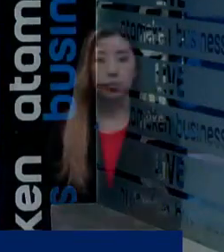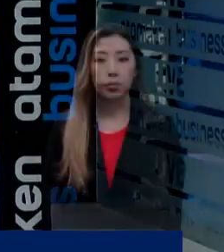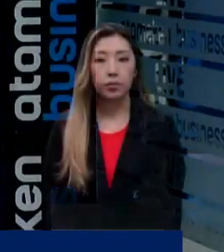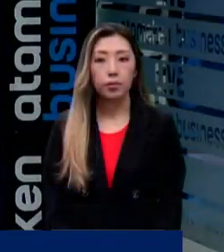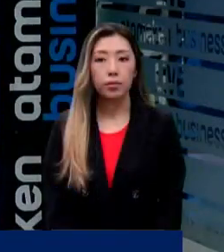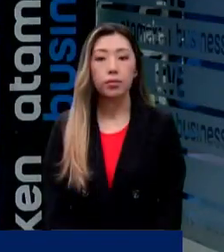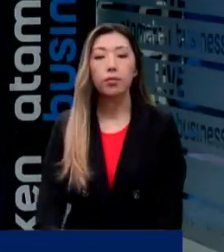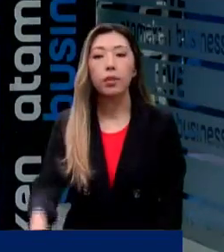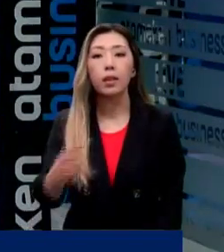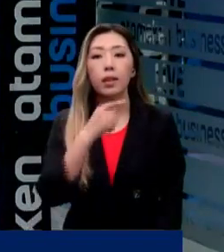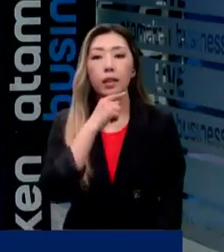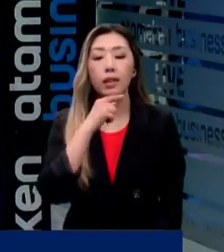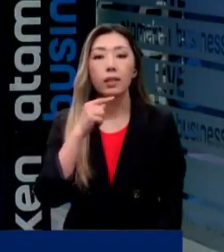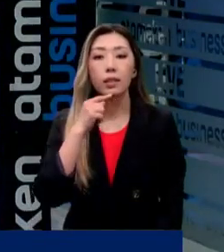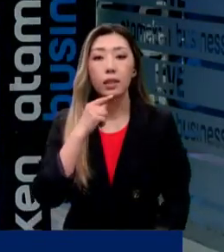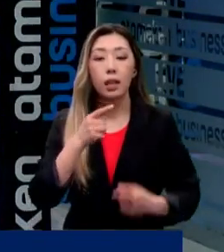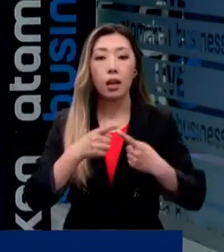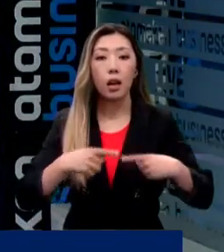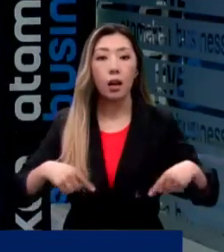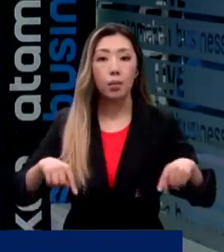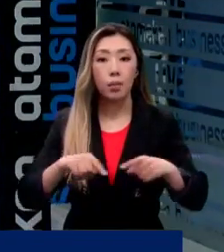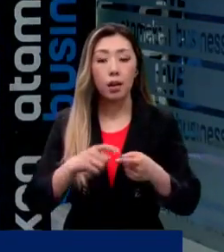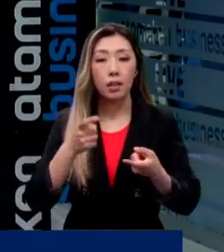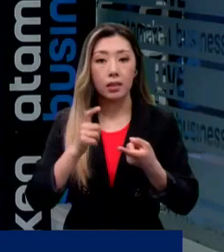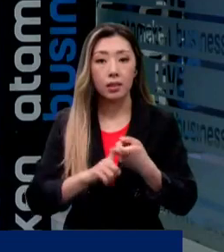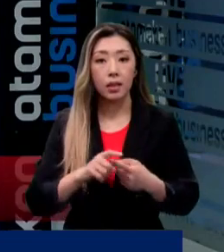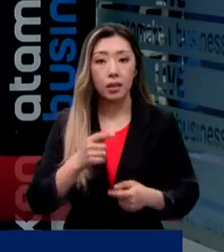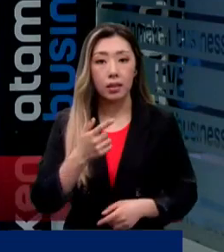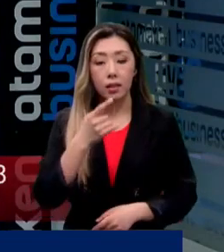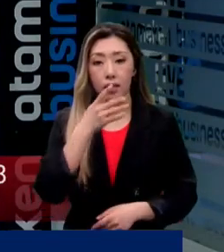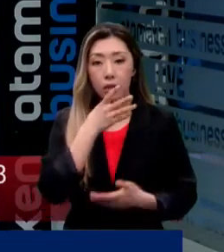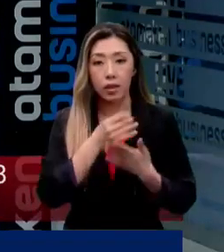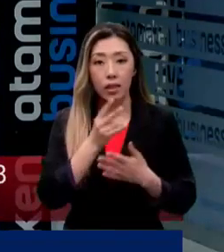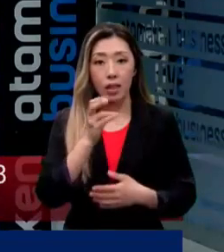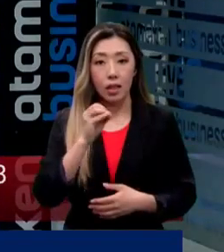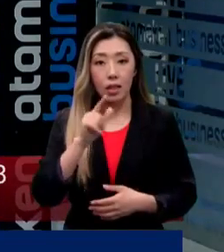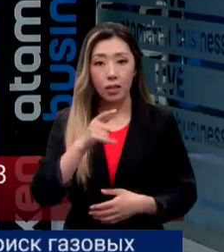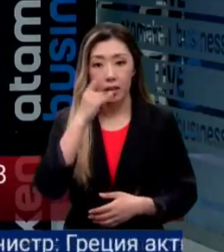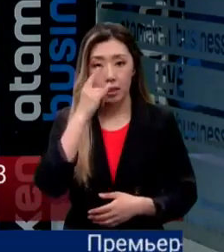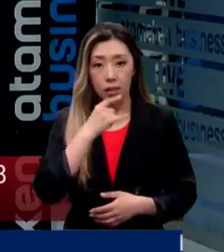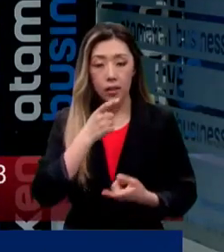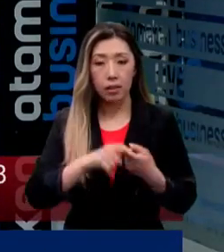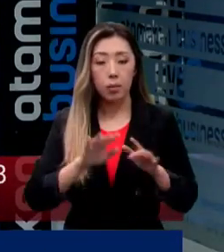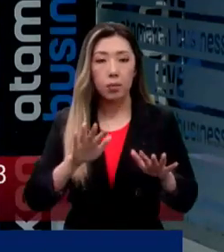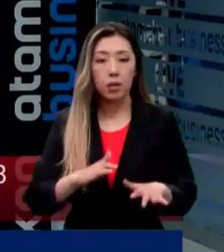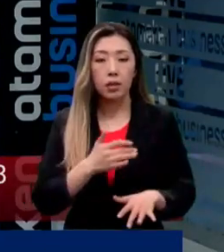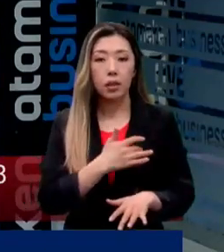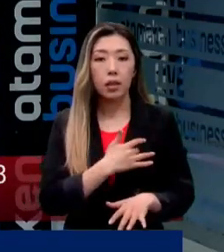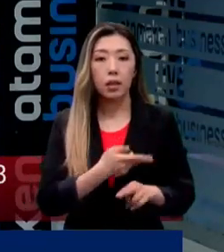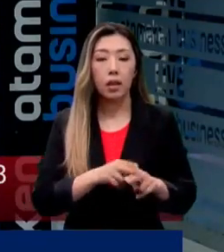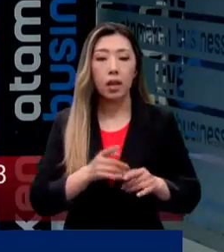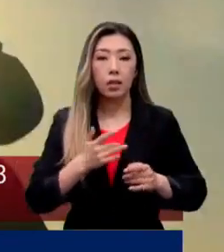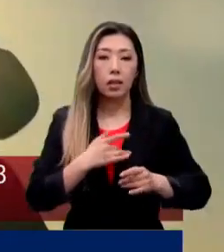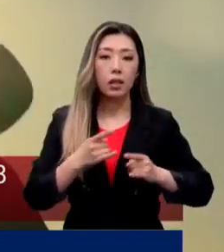Российская компания «Татнефть» при партнерстве с «Казмунайгазом» намерена создать нефтесервисное предприятие для разработки месторождений. Об этом